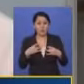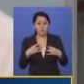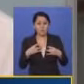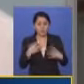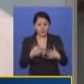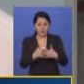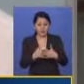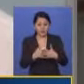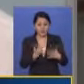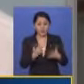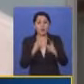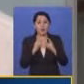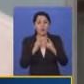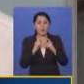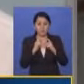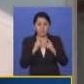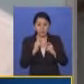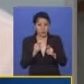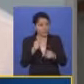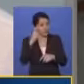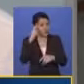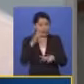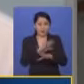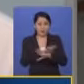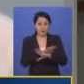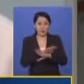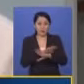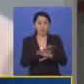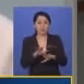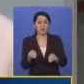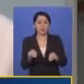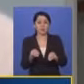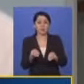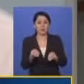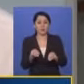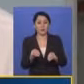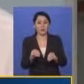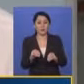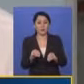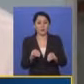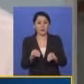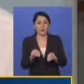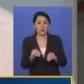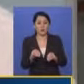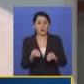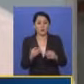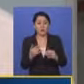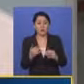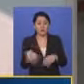осындай сыйлыққа ие болам деп үміт еткен жоқпын да, ойлаған жоқпын.